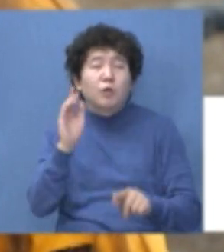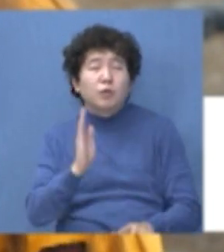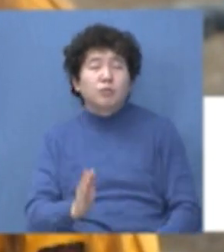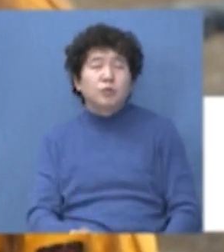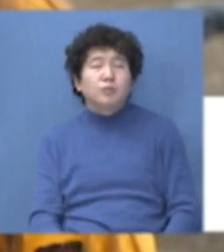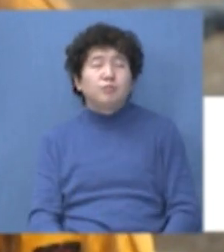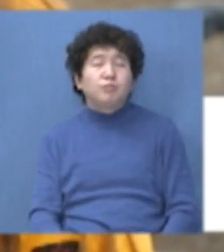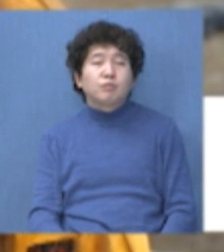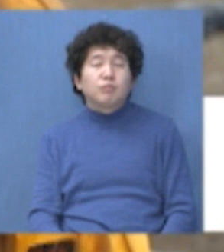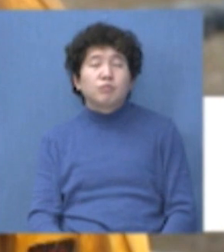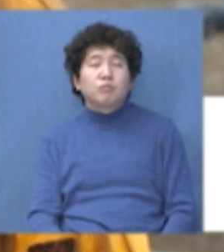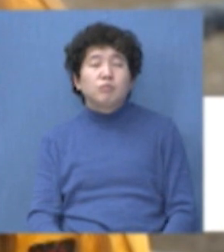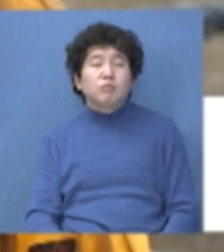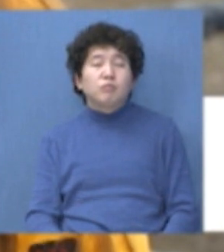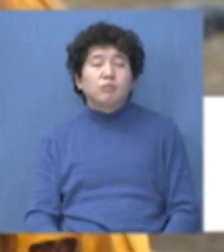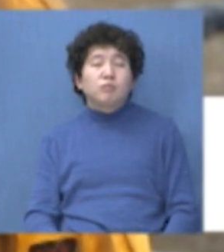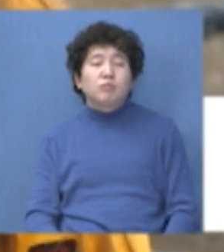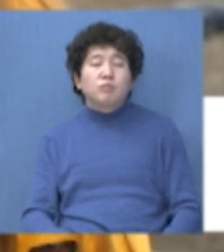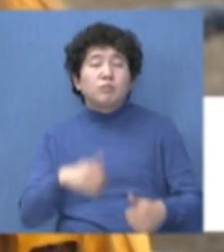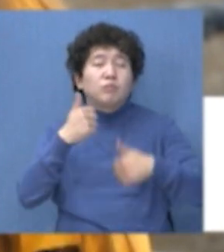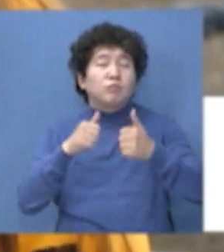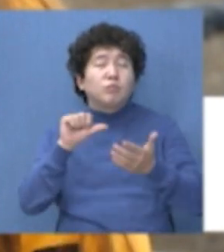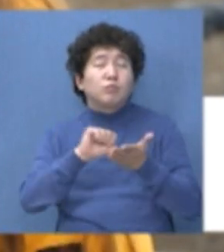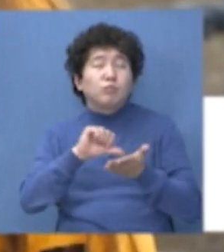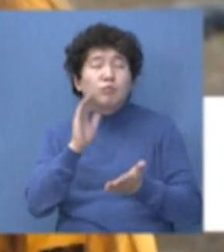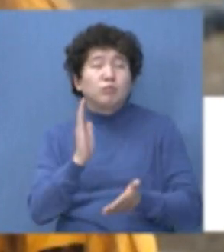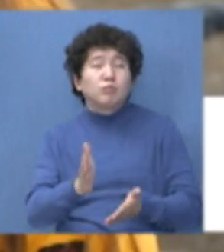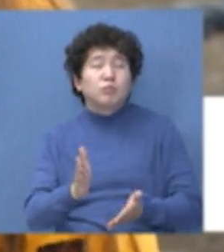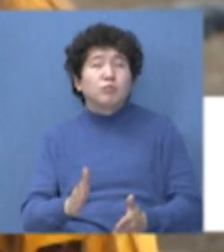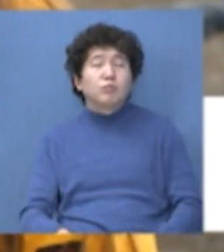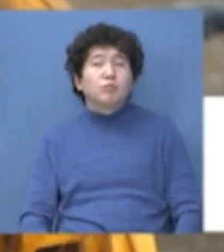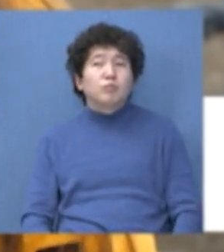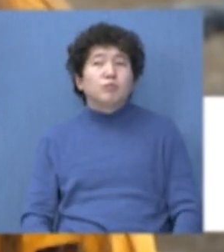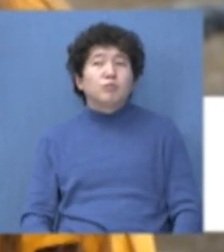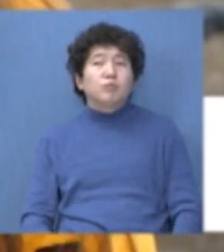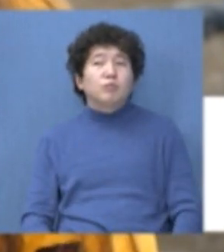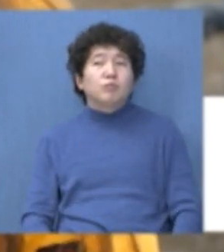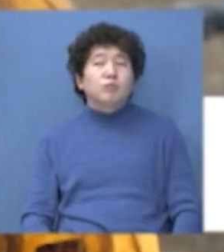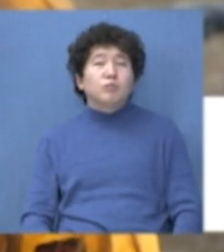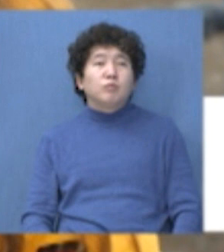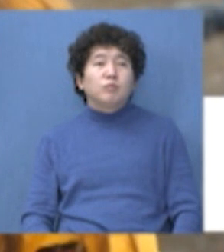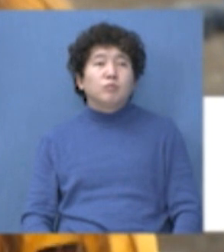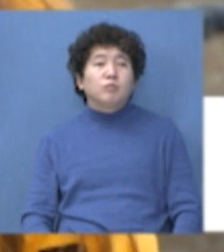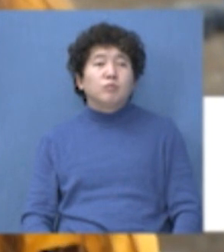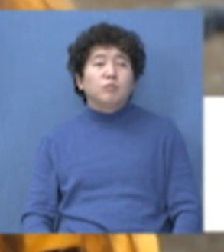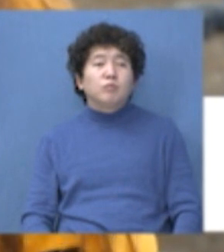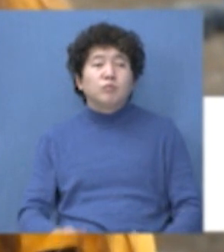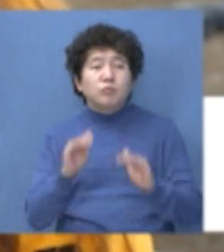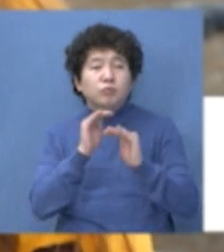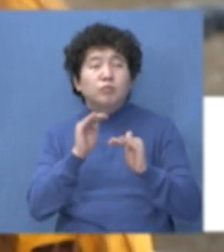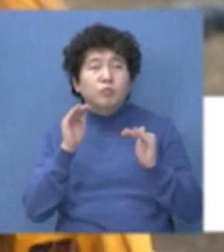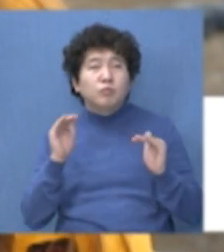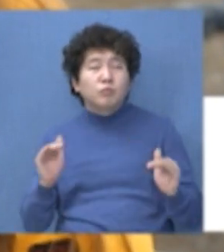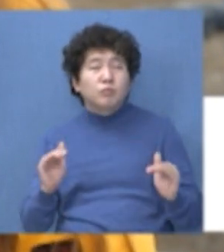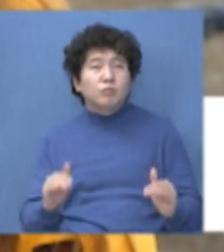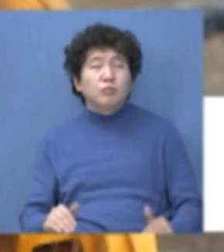дейінгі балалар өнер көрсететін байқауға қатысады. Жылқы позитивті энергия беретін ерекше жануар. Онымен қарым-қатынас жасағанда балалар оңалту